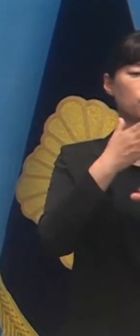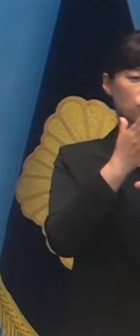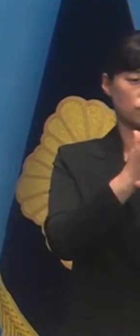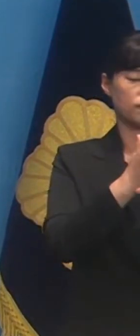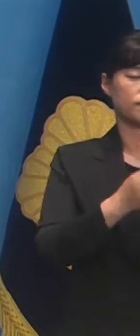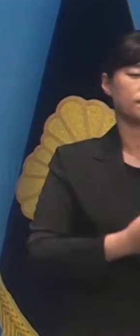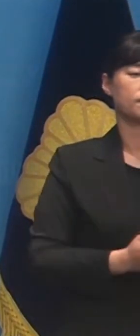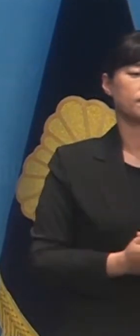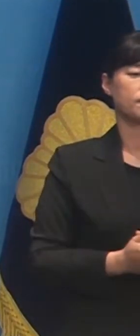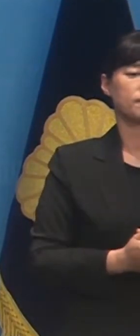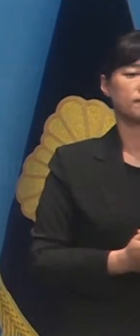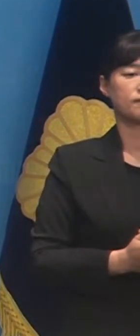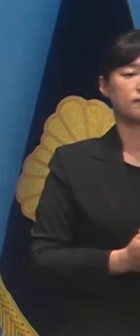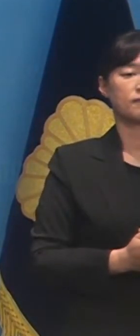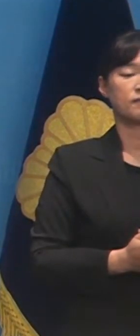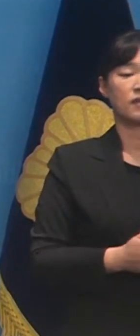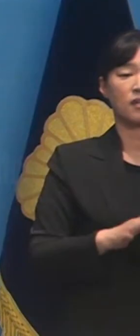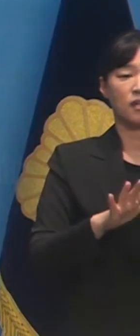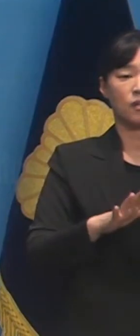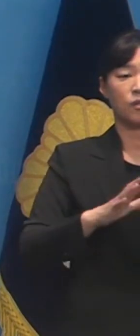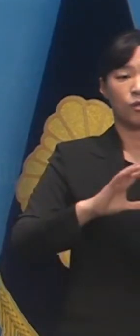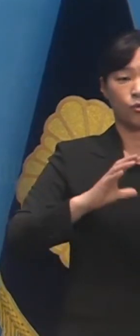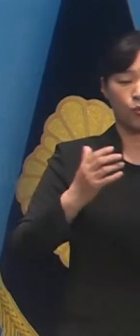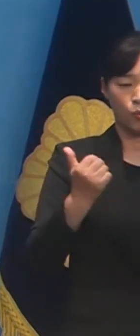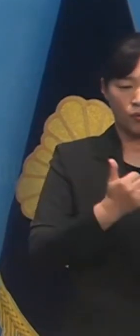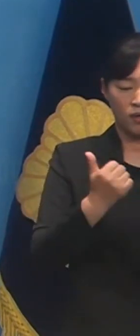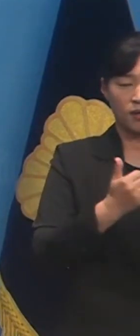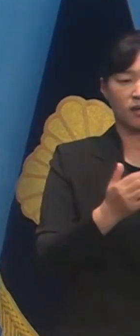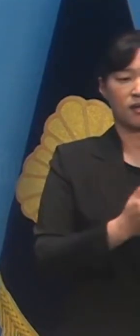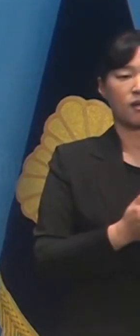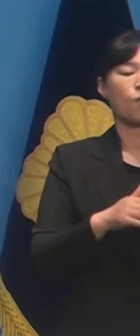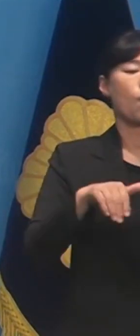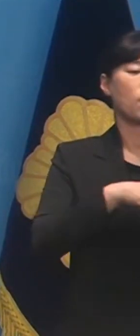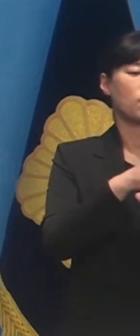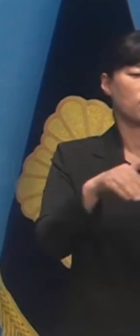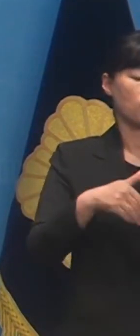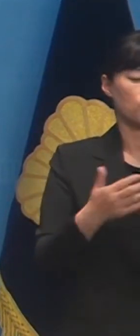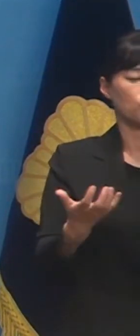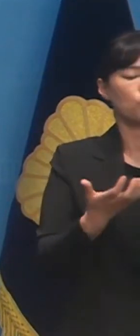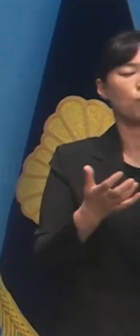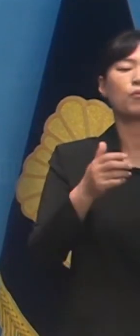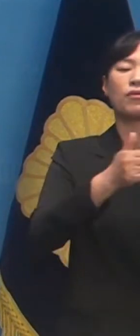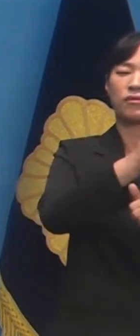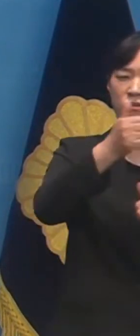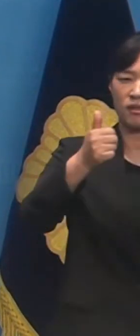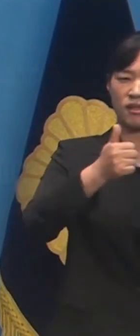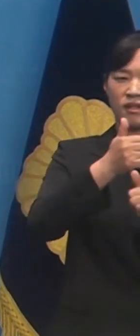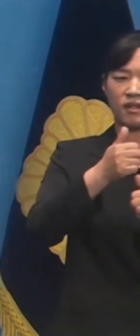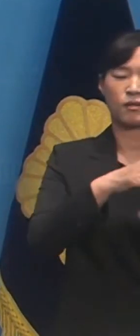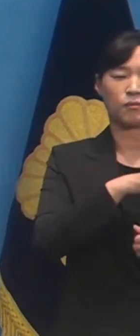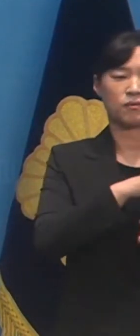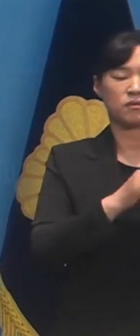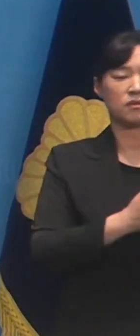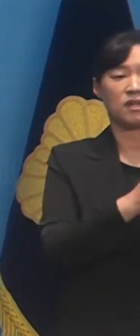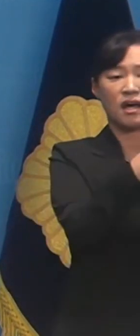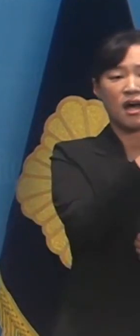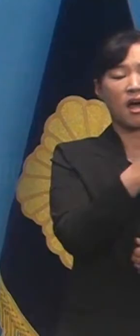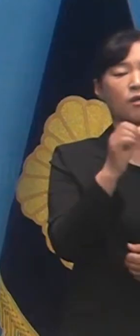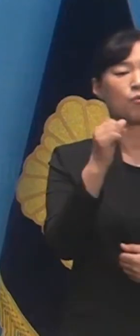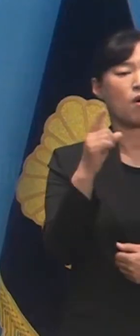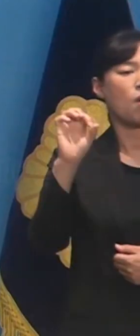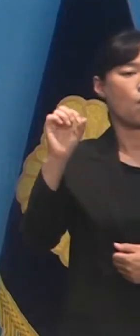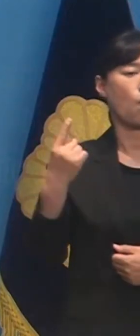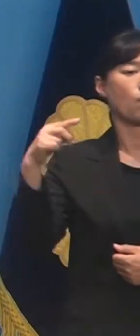상황입니다. 이에 국회 한노이 더불어민주당 소속 의원들과 물질로위원회 소속 의원들은 하나오션